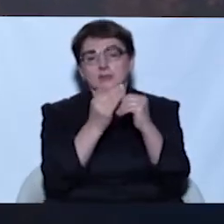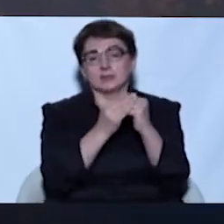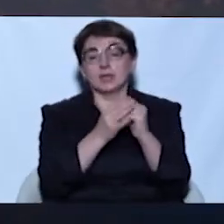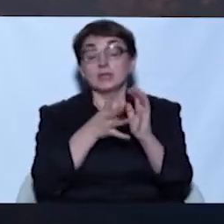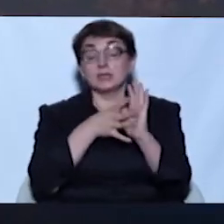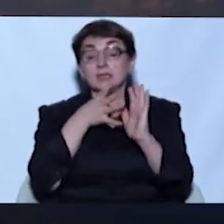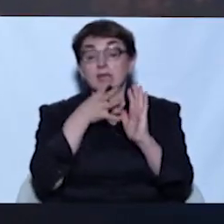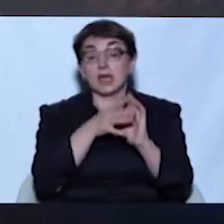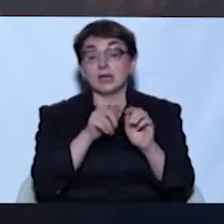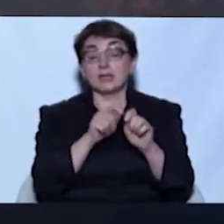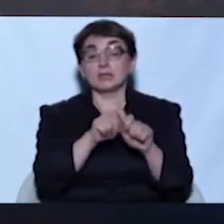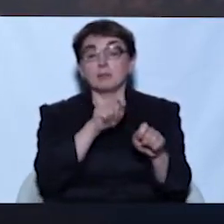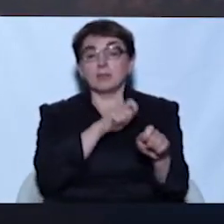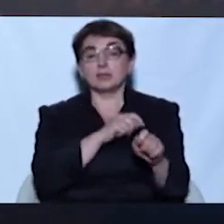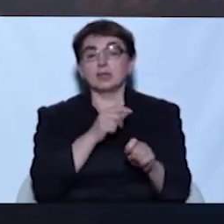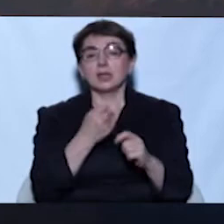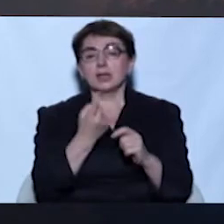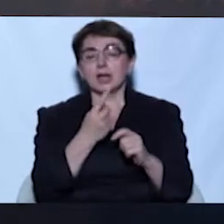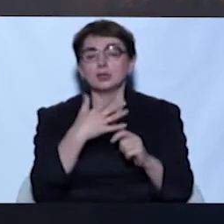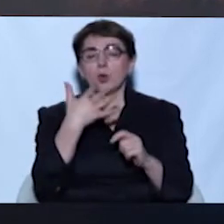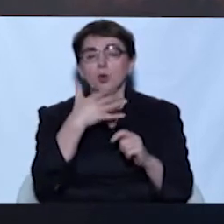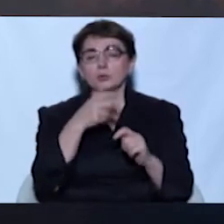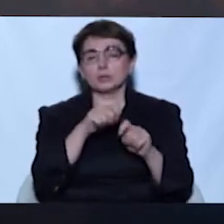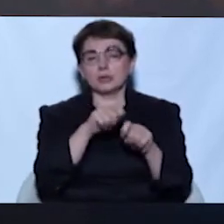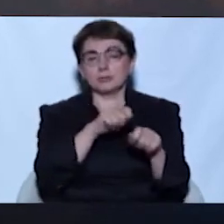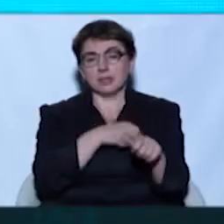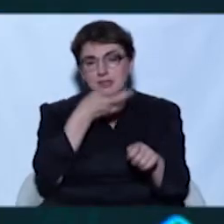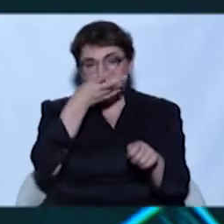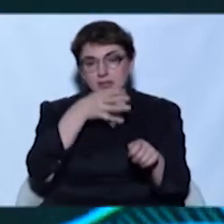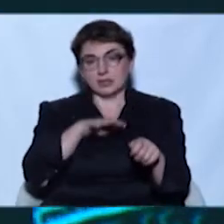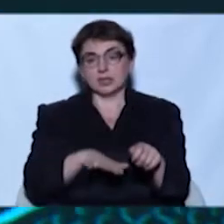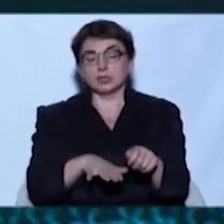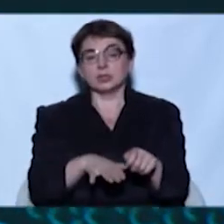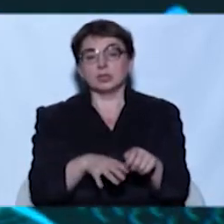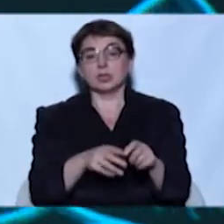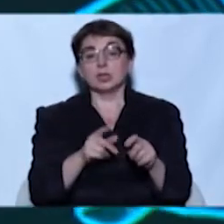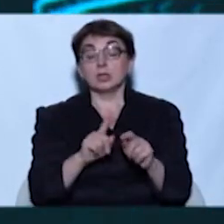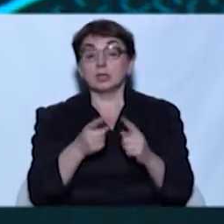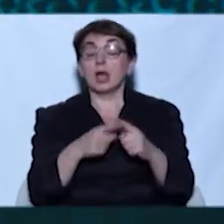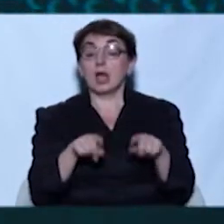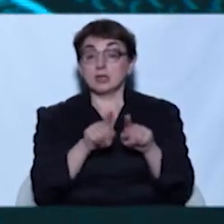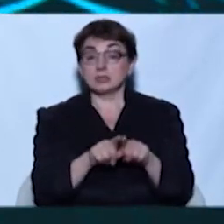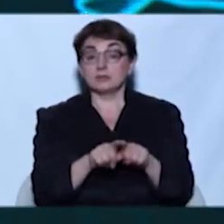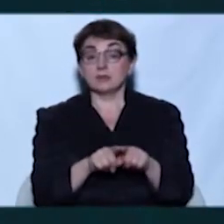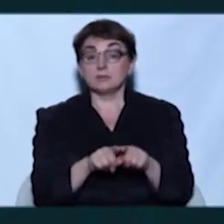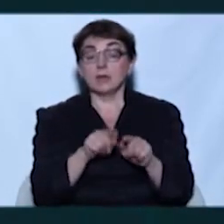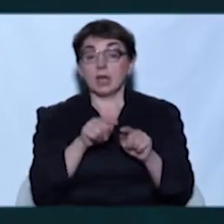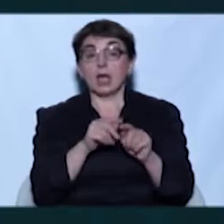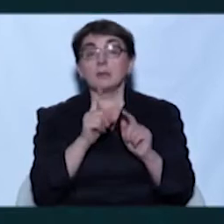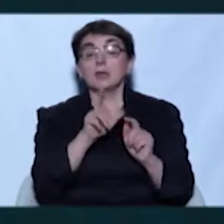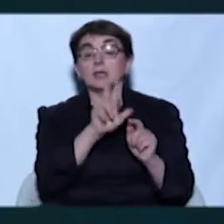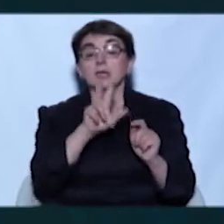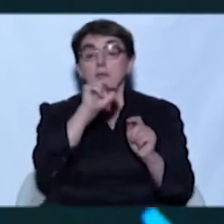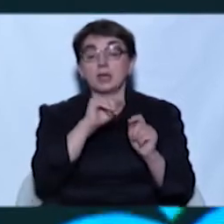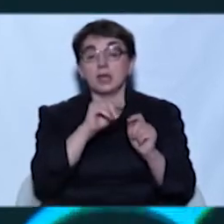9000 მეტრამდე, მას სულ 50-ოდე მეტრი აკლია. Და გარდა მაგისა, ამ ჰიმალაის